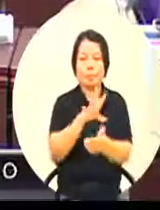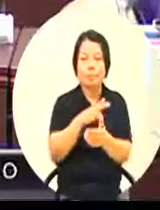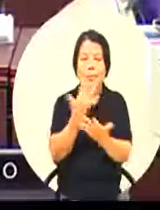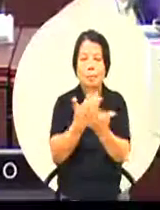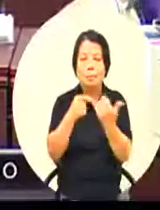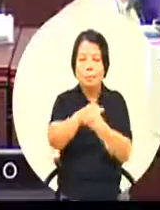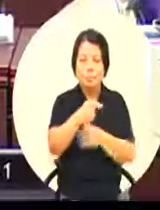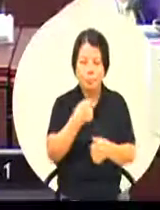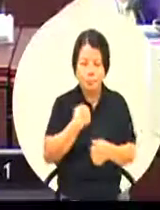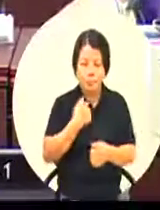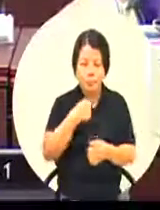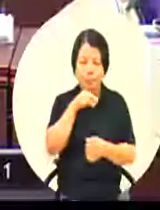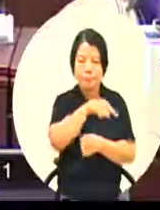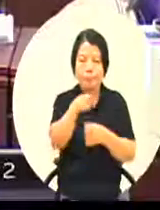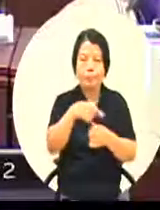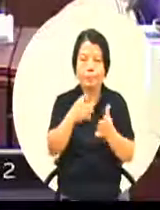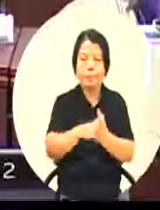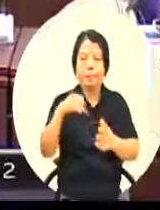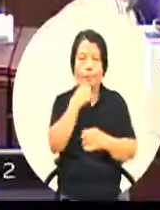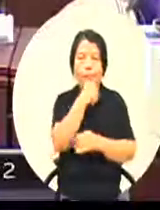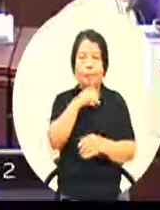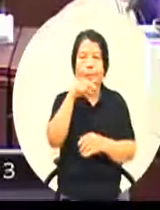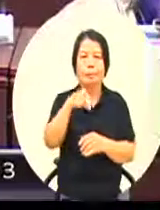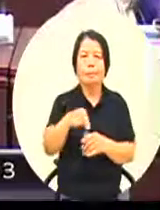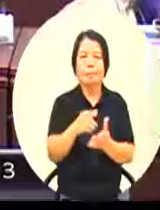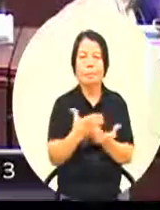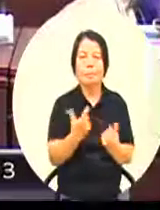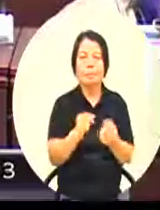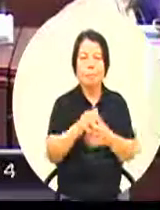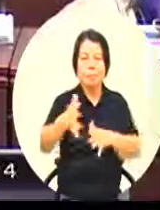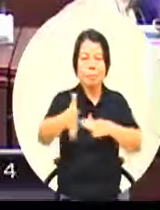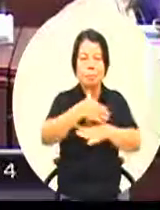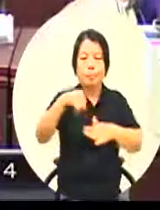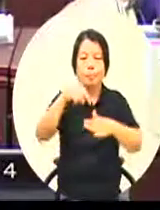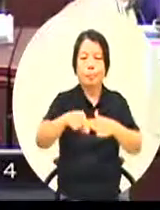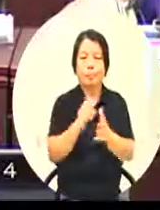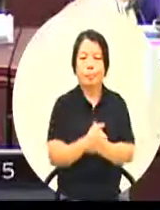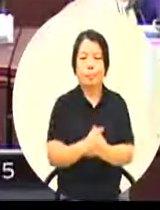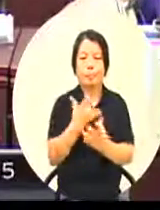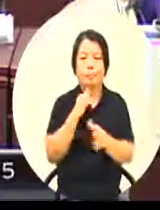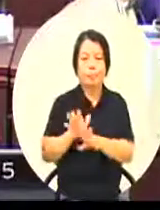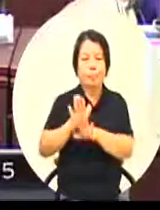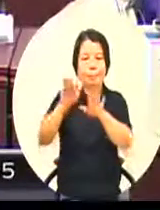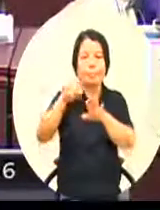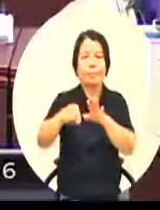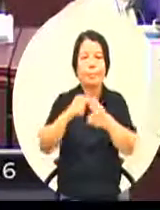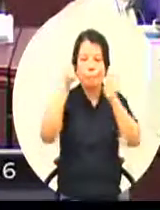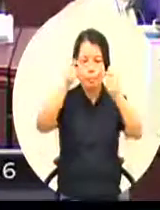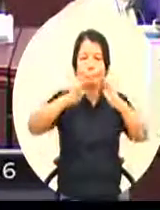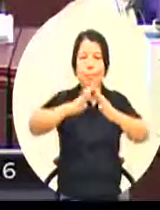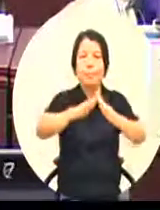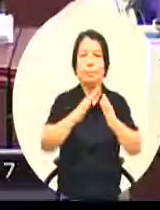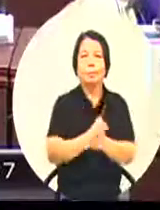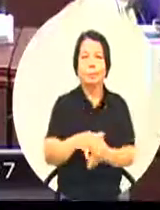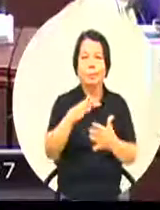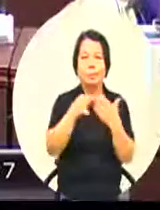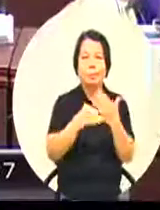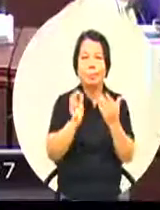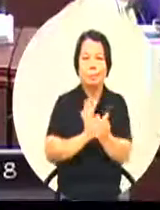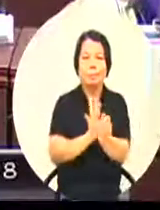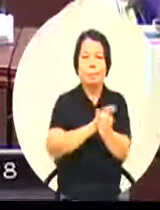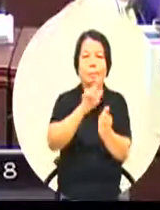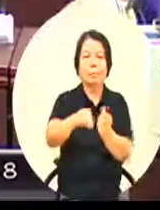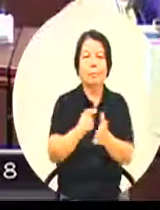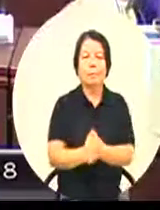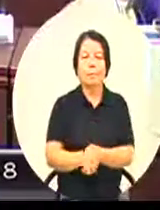些哦。所以台湾也是接收到这样子一个全世界的那个风潮，我觉得高雄市最有条件来推动。那